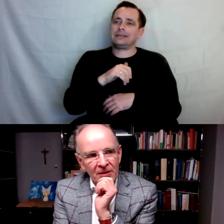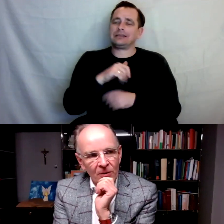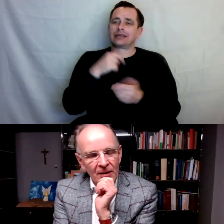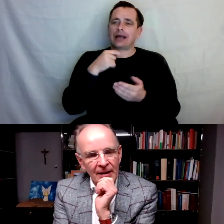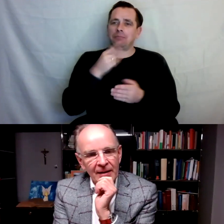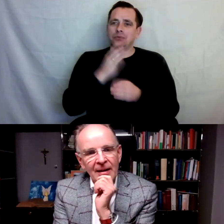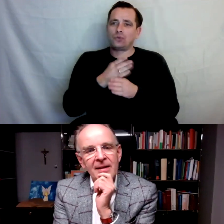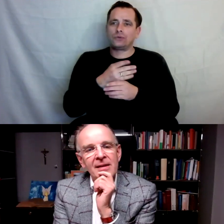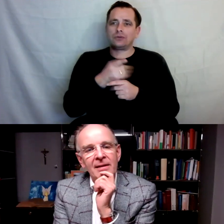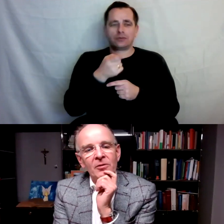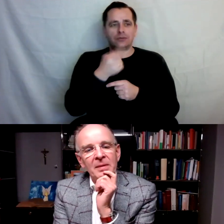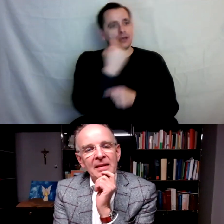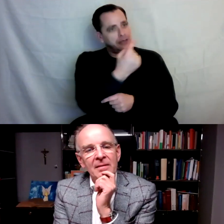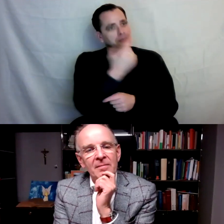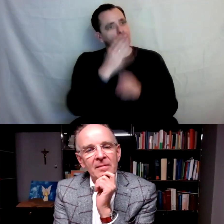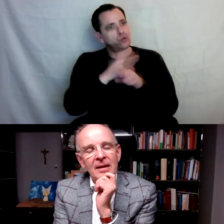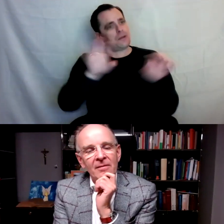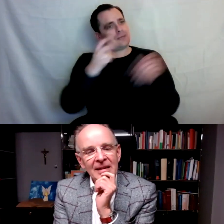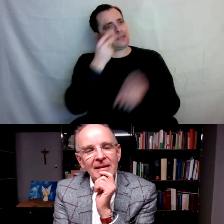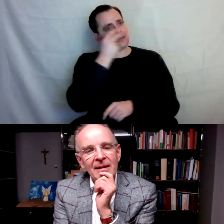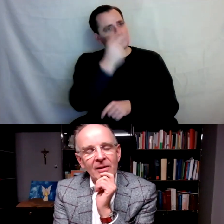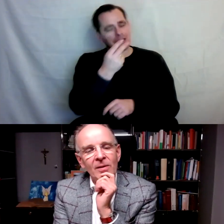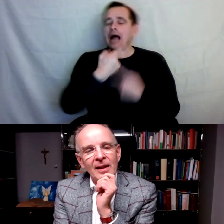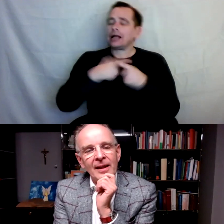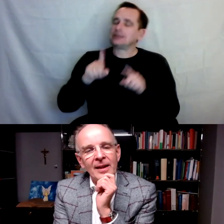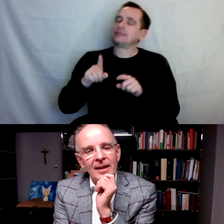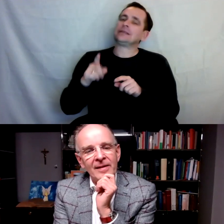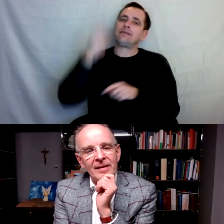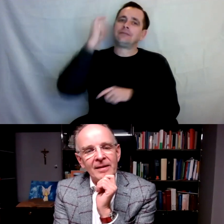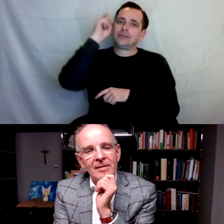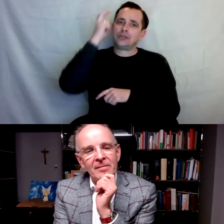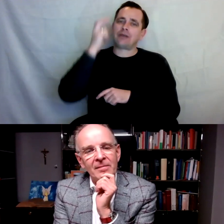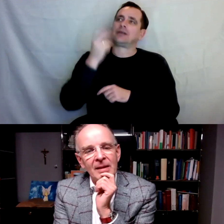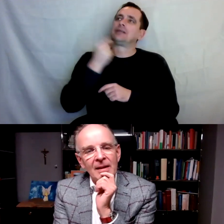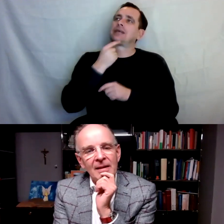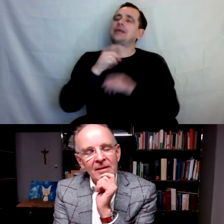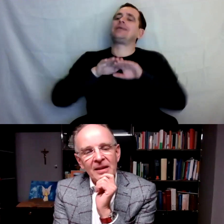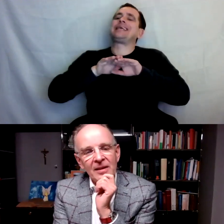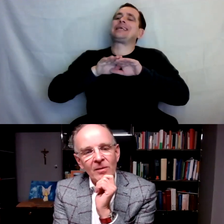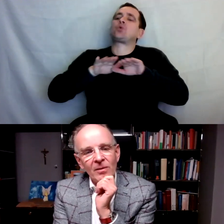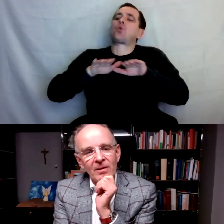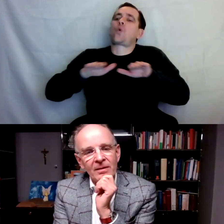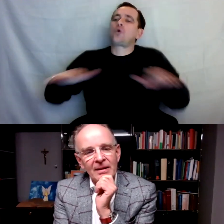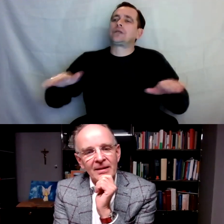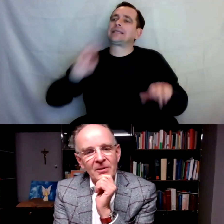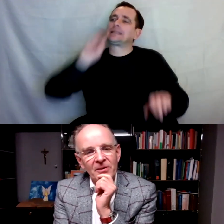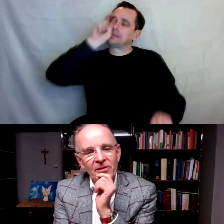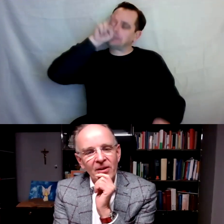von grundlegenden Einsichten sprechen. Was sind denn grundlegende Einsichten? Sind wir Theologen